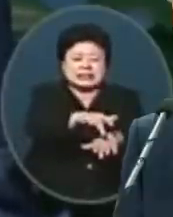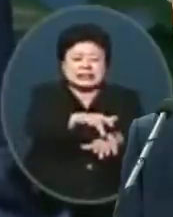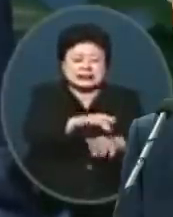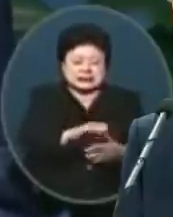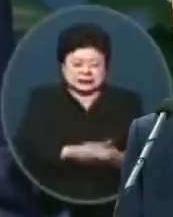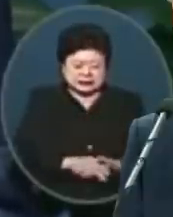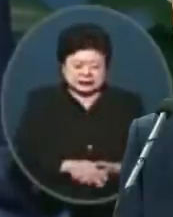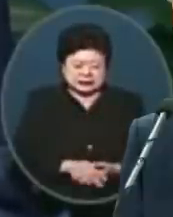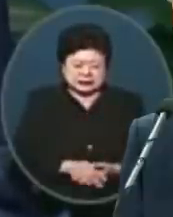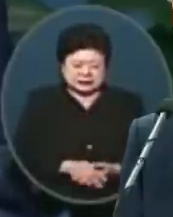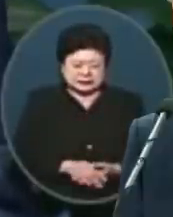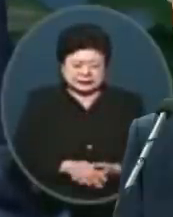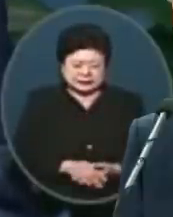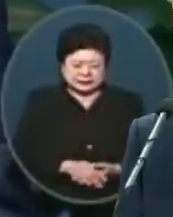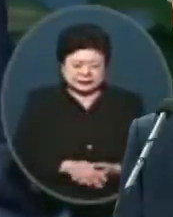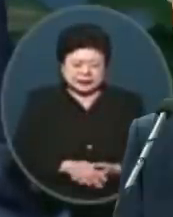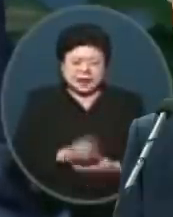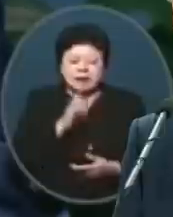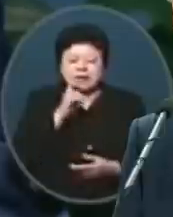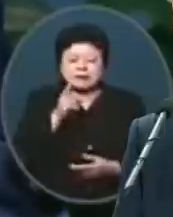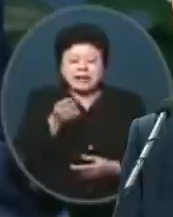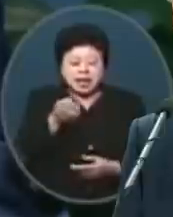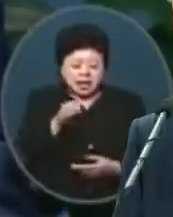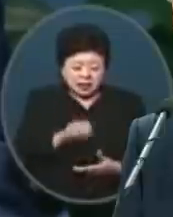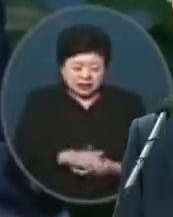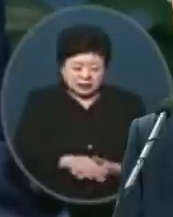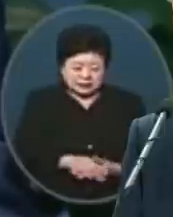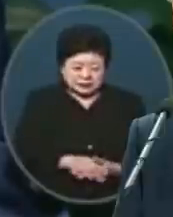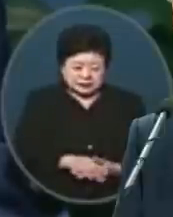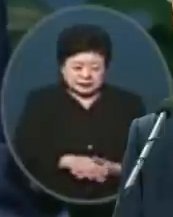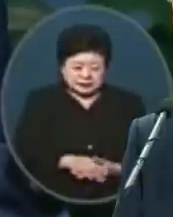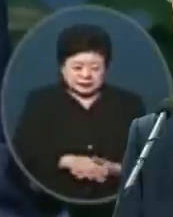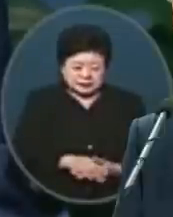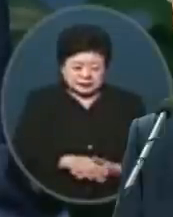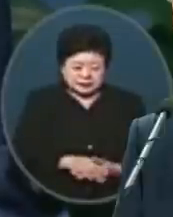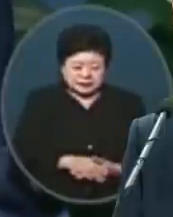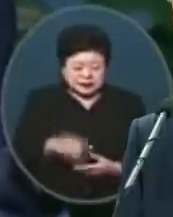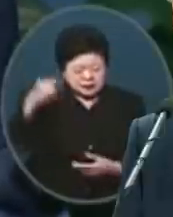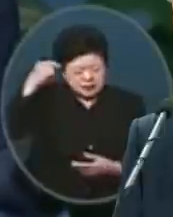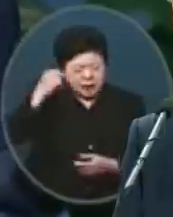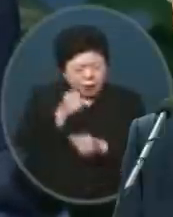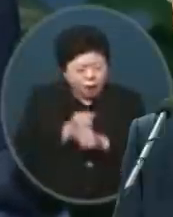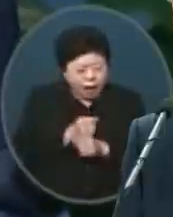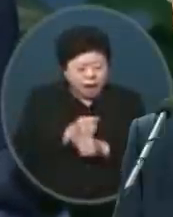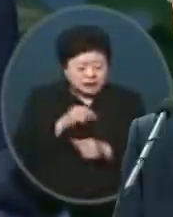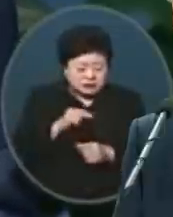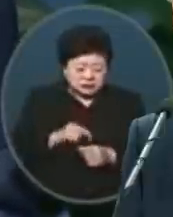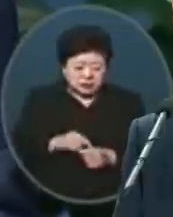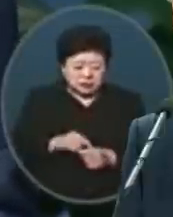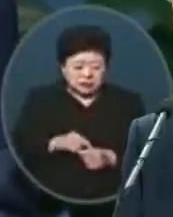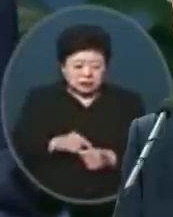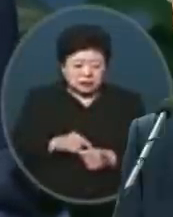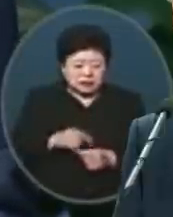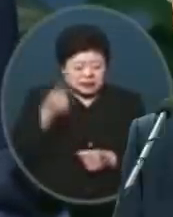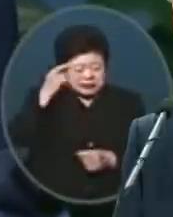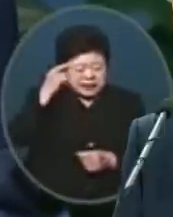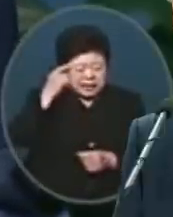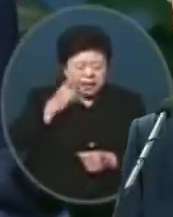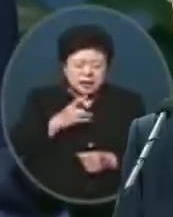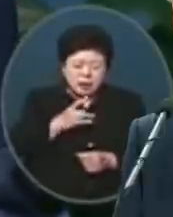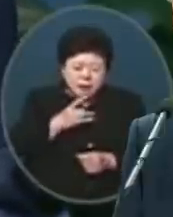줄 알라고 말합니다. 그리고 이성적으로 과학적으로 생각할 수 있는